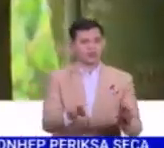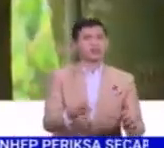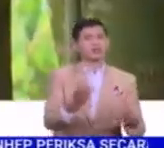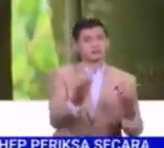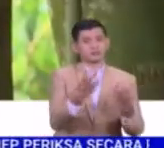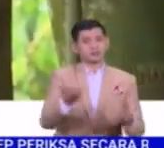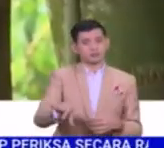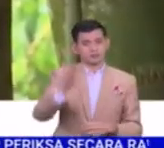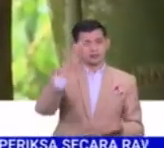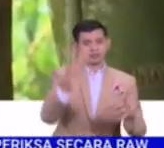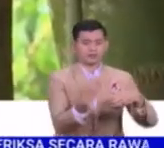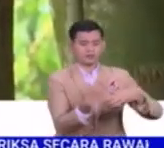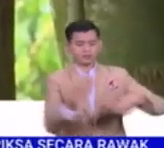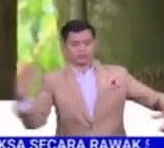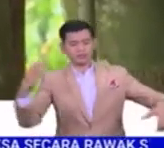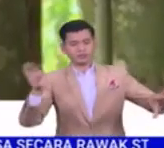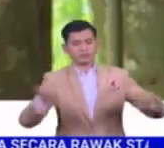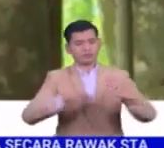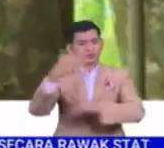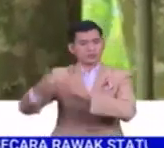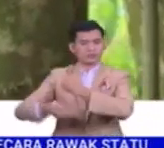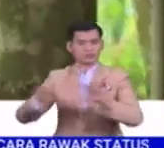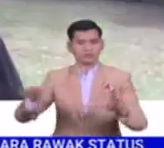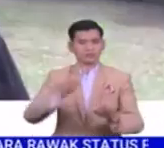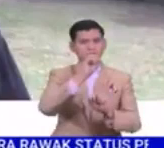buluh bagi proses pembuatan panjut.